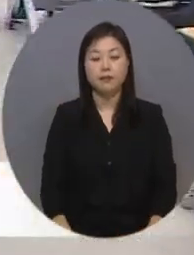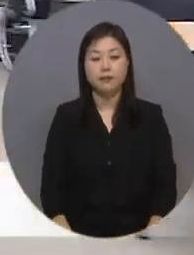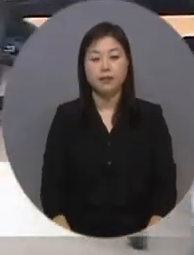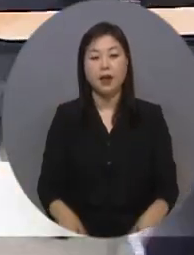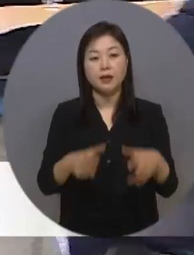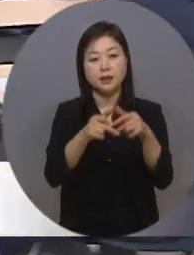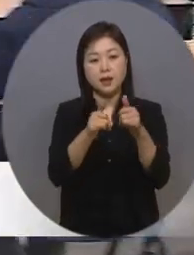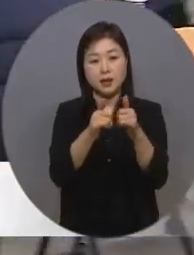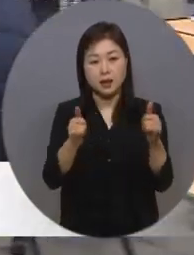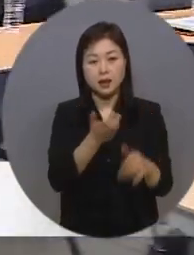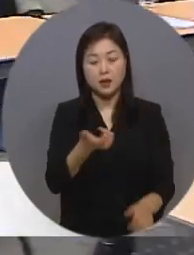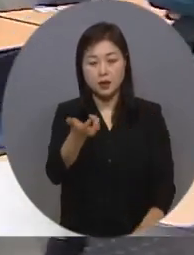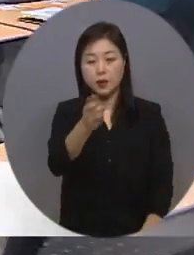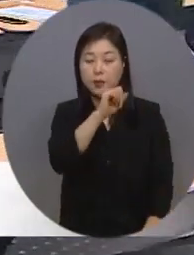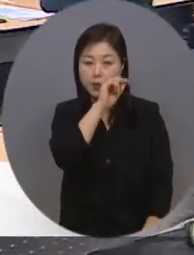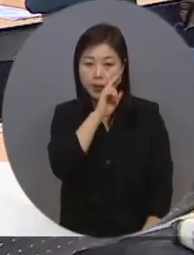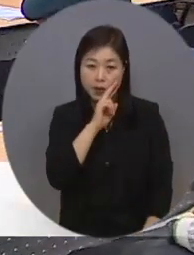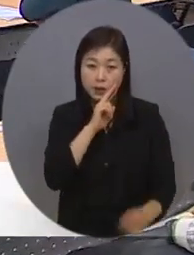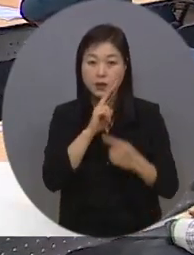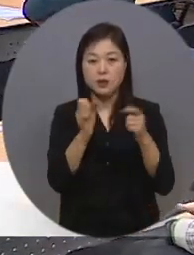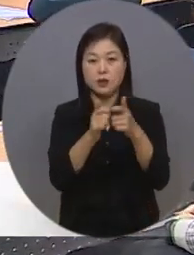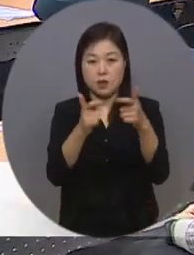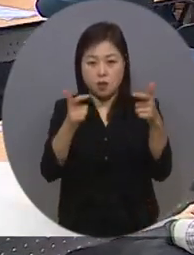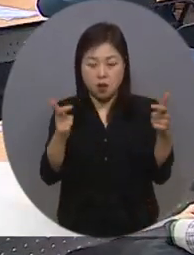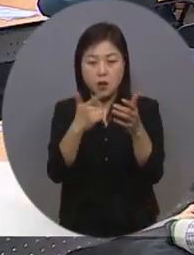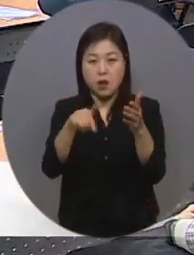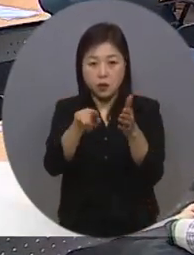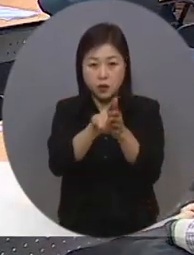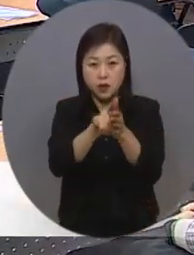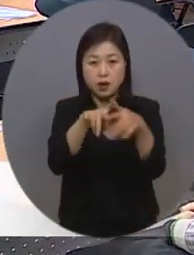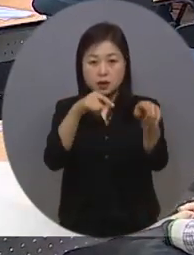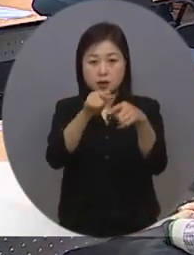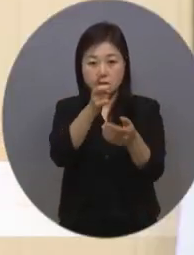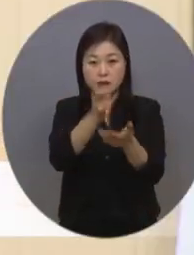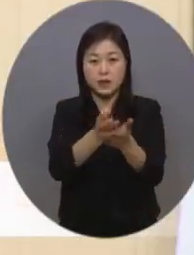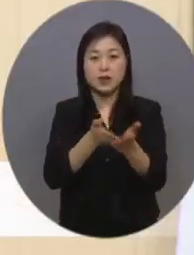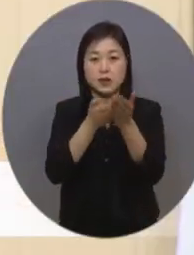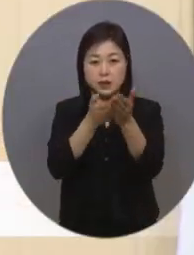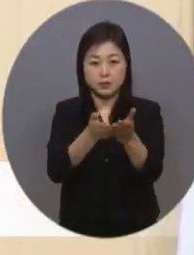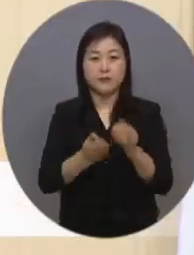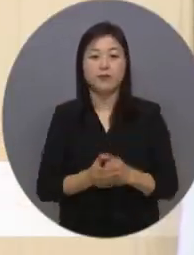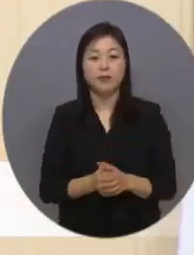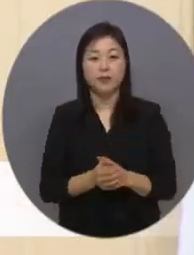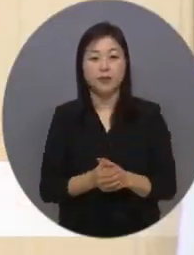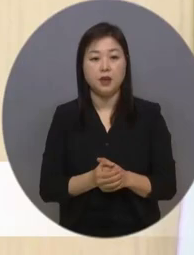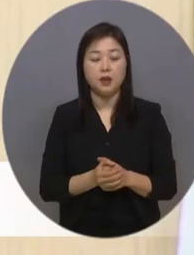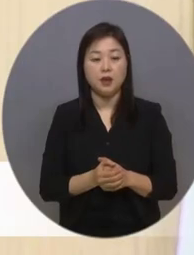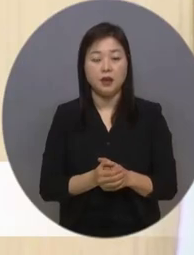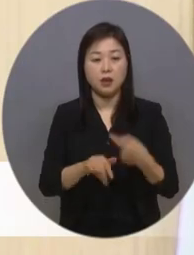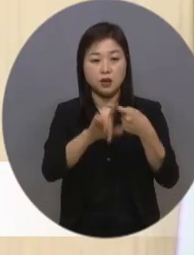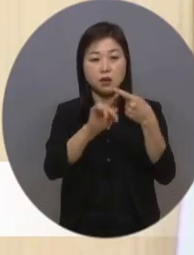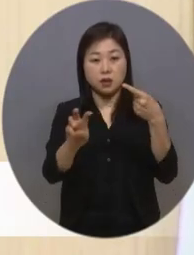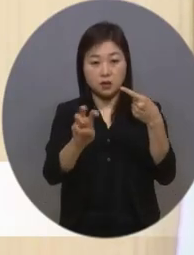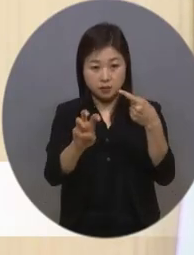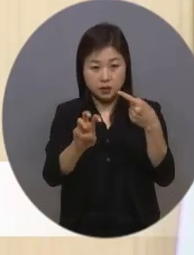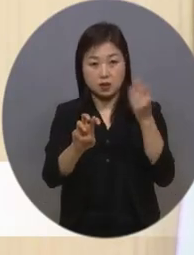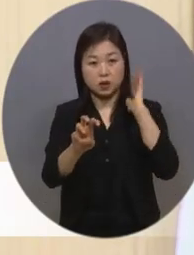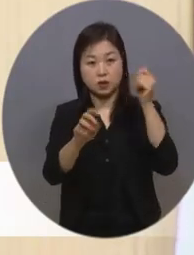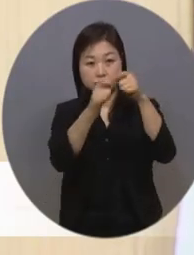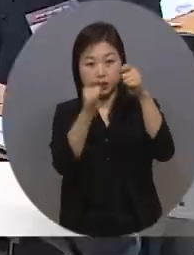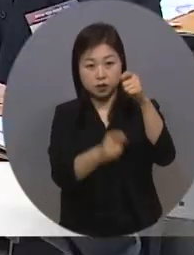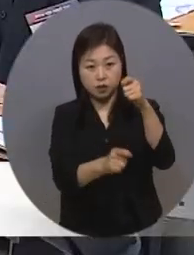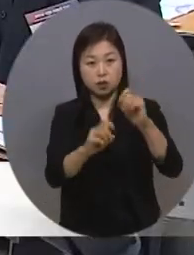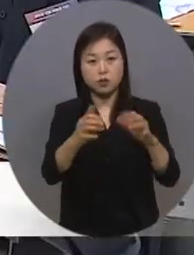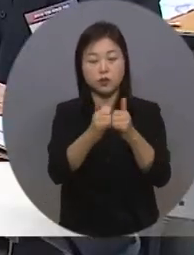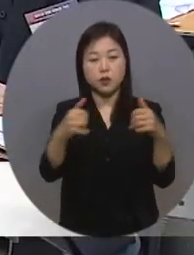장애인 이동 편의 증진을 위한 정책 제언의 자리가 마련됐습니다. 지난달 30일 대통령 직속